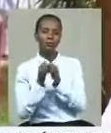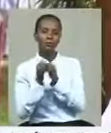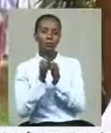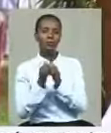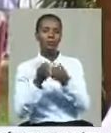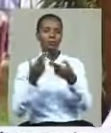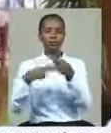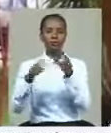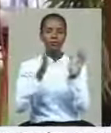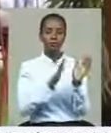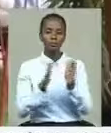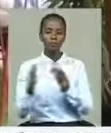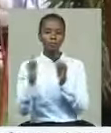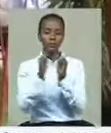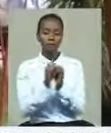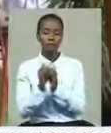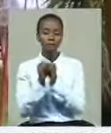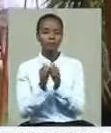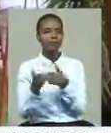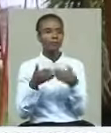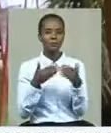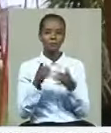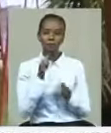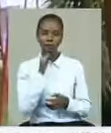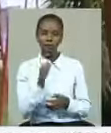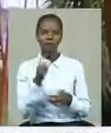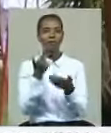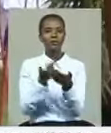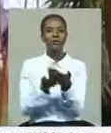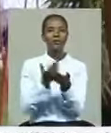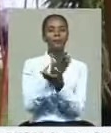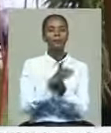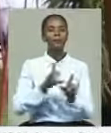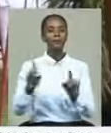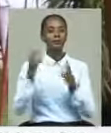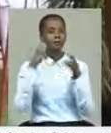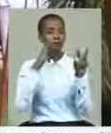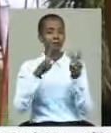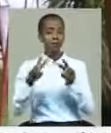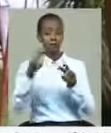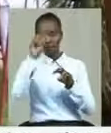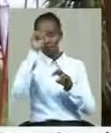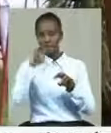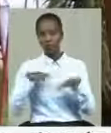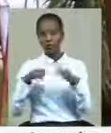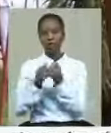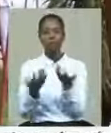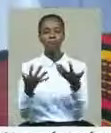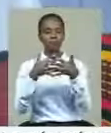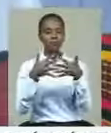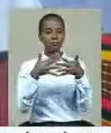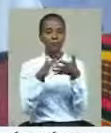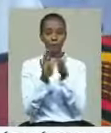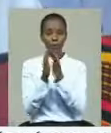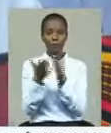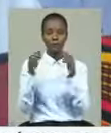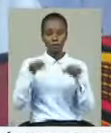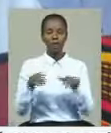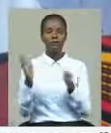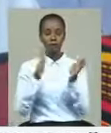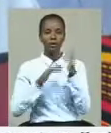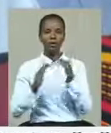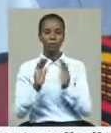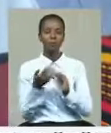ቢሮ ከማመቻቸት ጋር ያሉ ክፍተቶች ቀላል አይደሉም። ይህንን ለመፍታት ከሚመለከታቸው አካላት ጋር የተረባረብን ቢሆንም ዛሬም ተግዳሮት